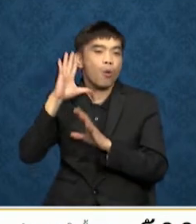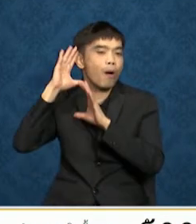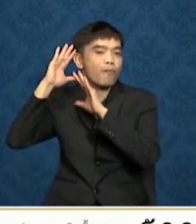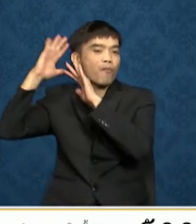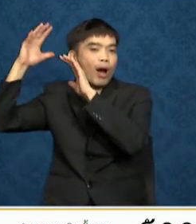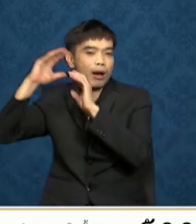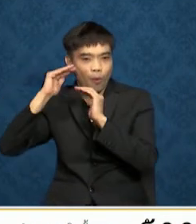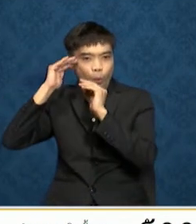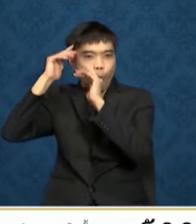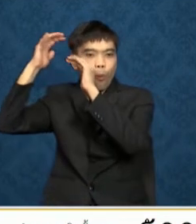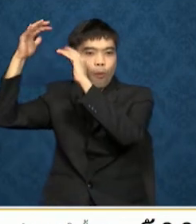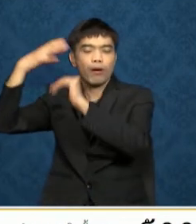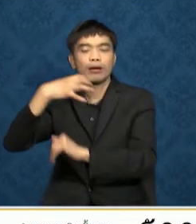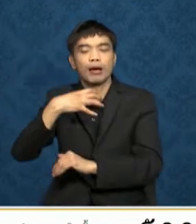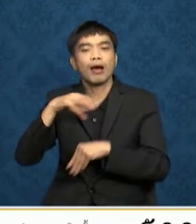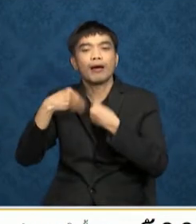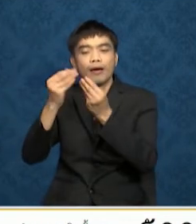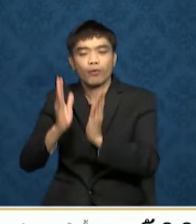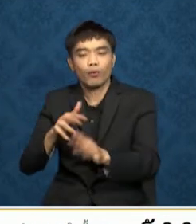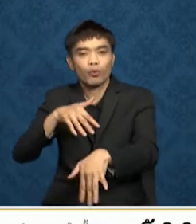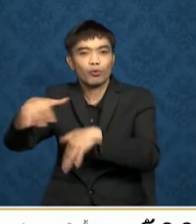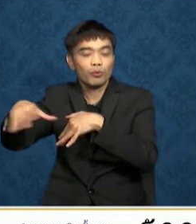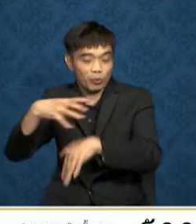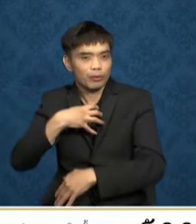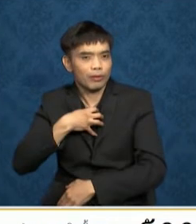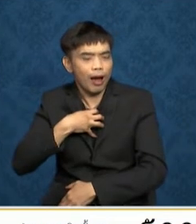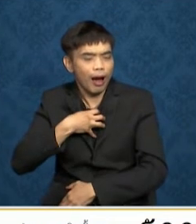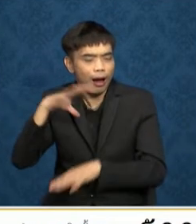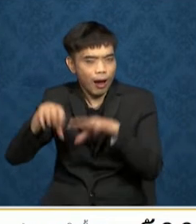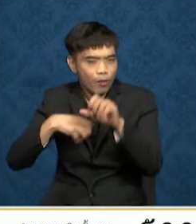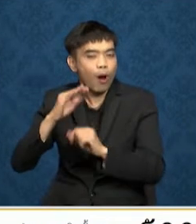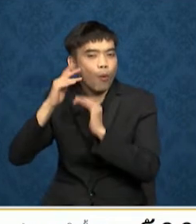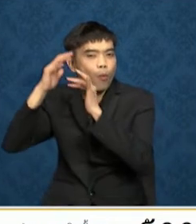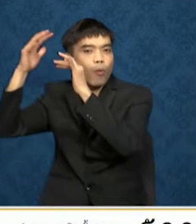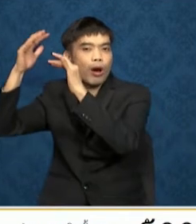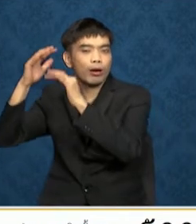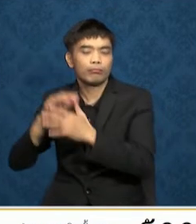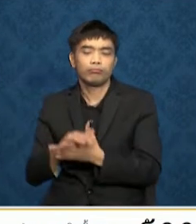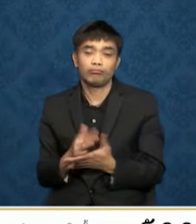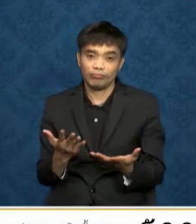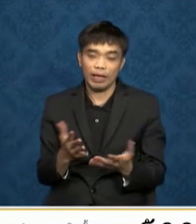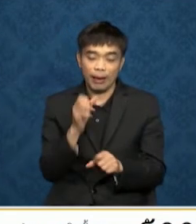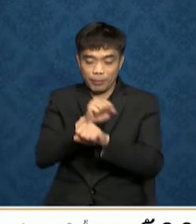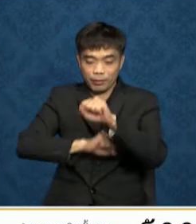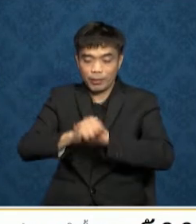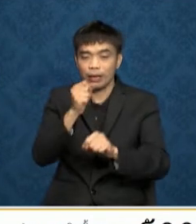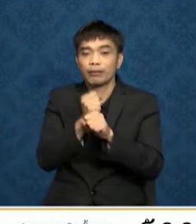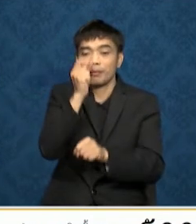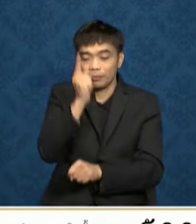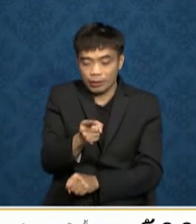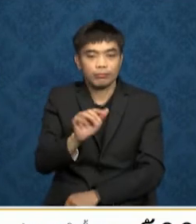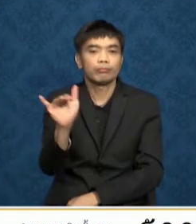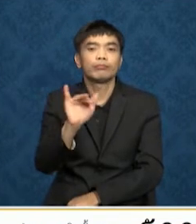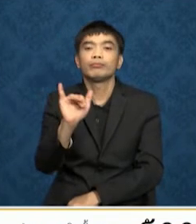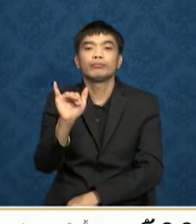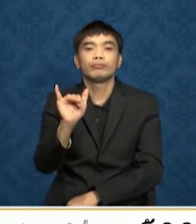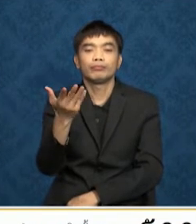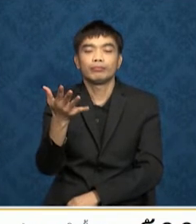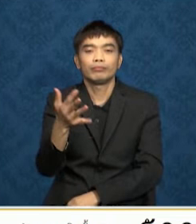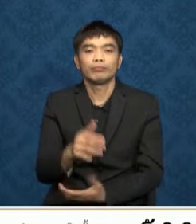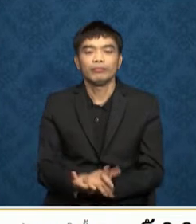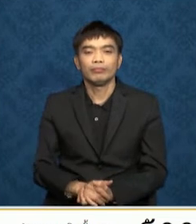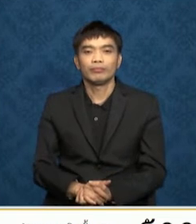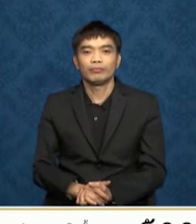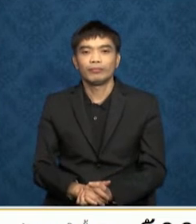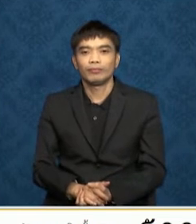น้องชาวท้องถิ่นทั้งประเทศไทยที่มีอยู่หลายพันท้องถิ่นท่านประธานครับตั้งแต่เรา